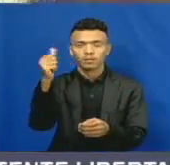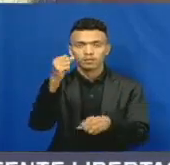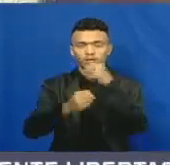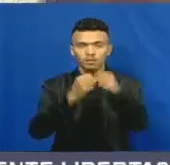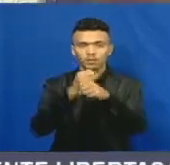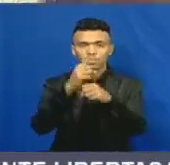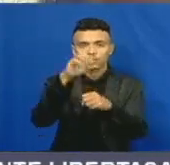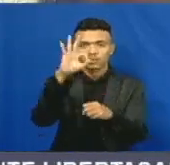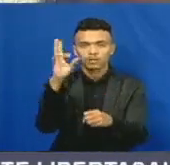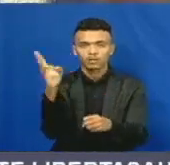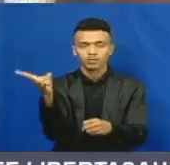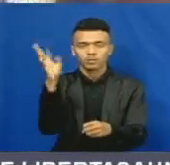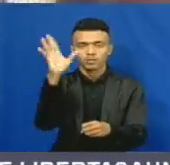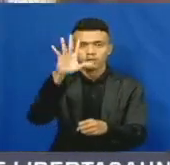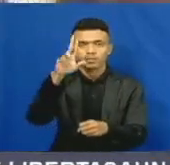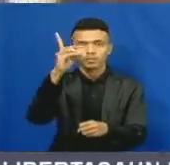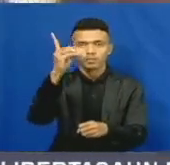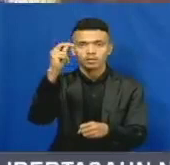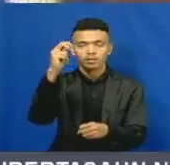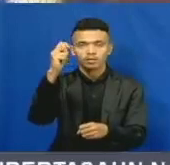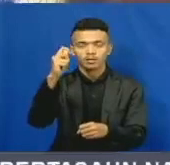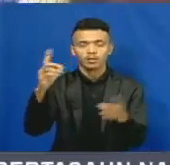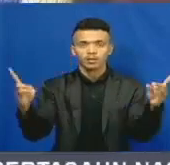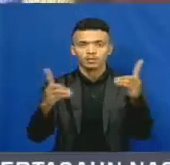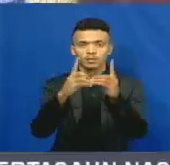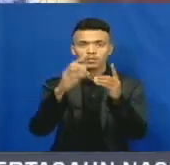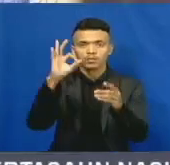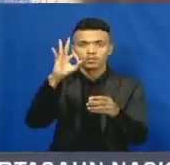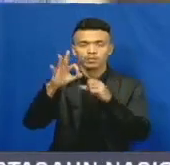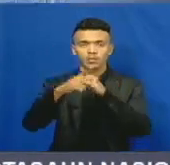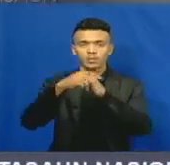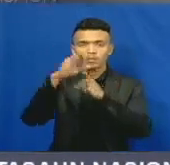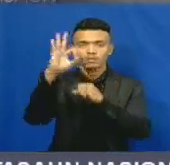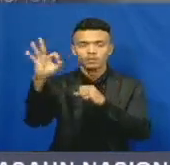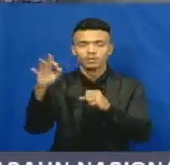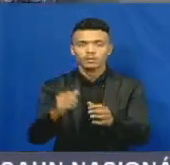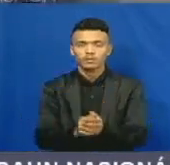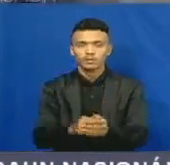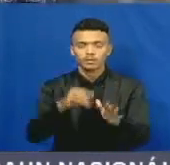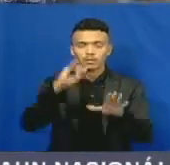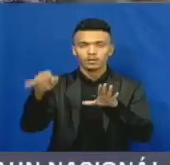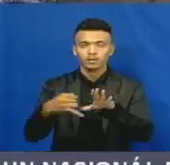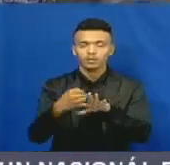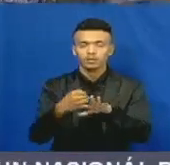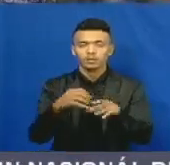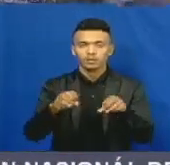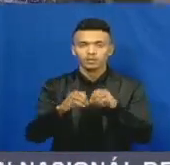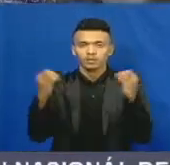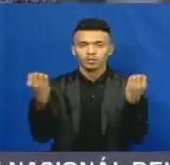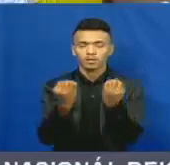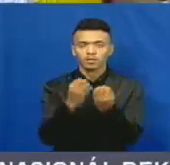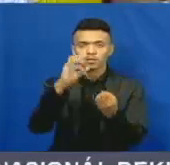atusia hitunulu resinglima UDT halo golpe kontra Fretelin saudoso Limaun envolve an iha